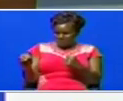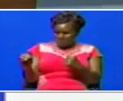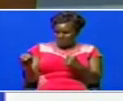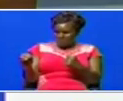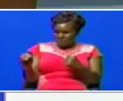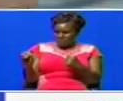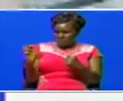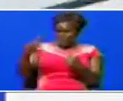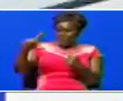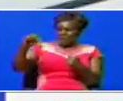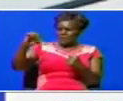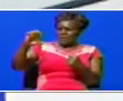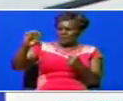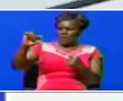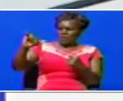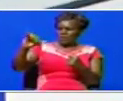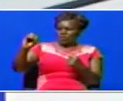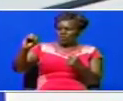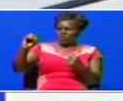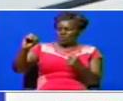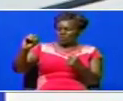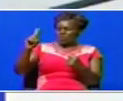Elgeyo Marakwet,